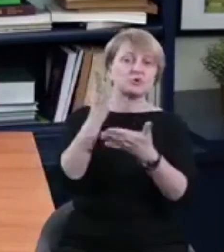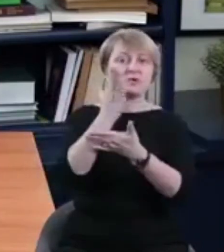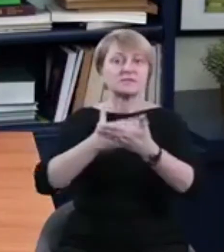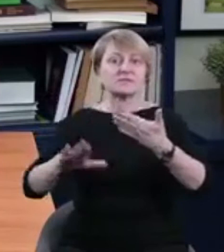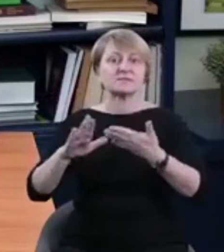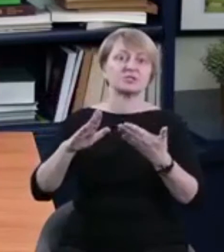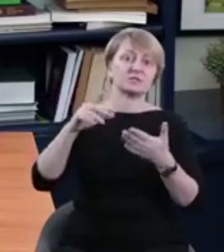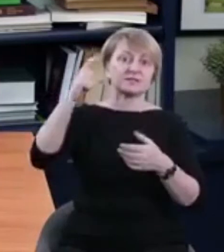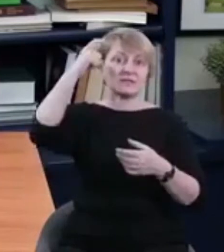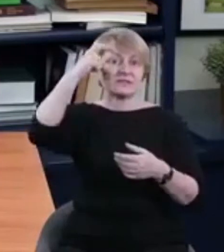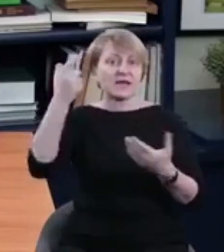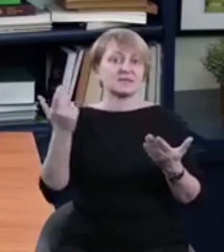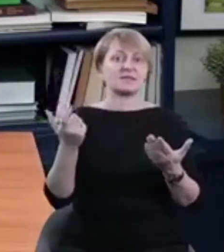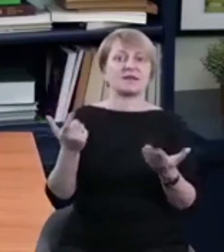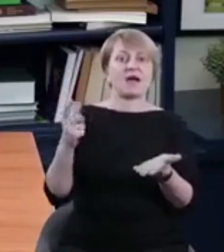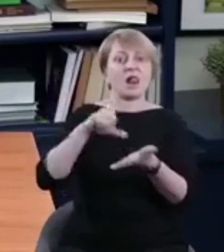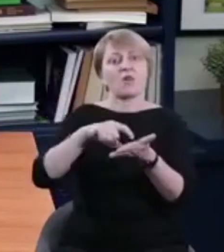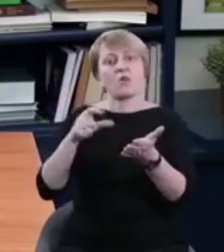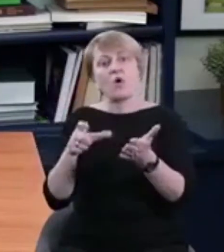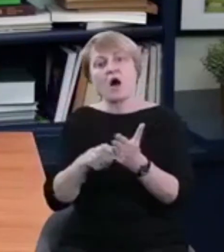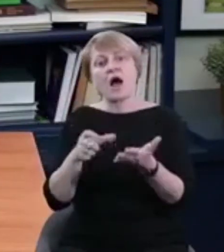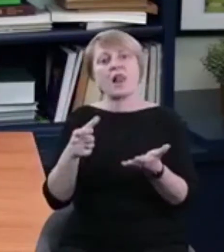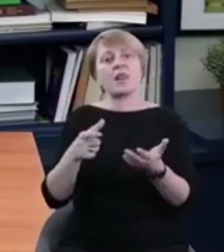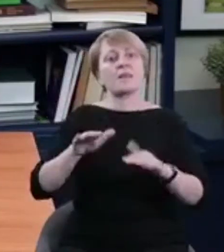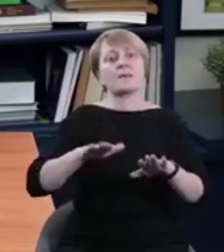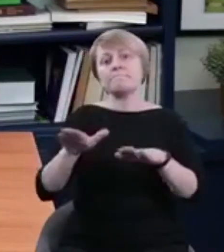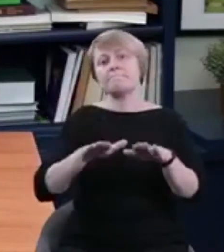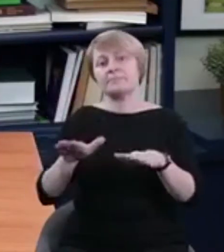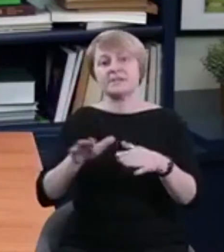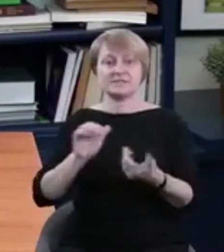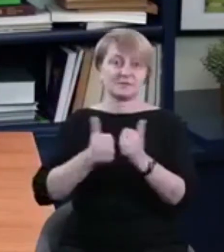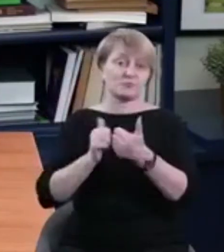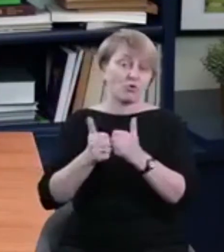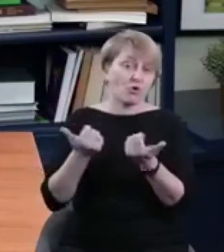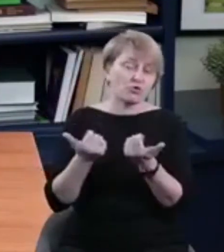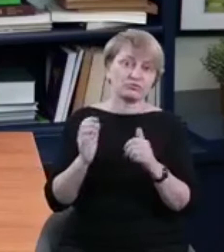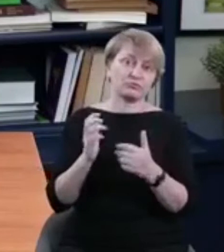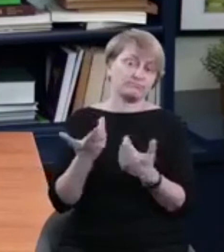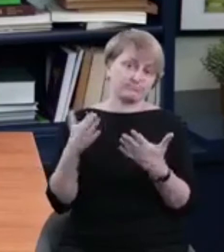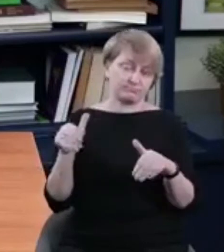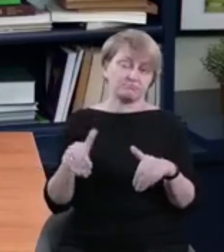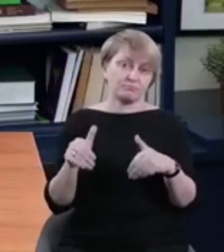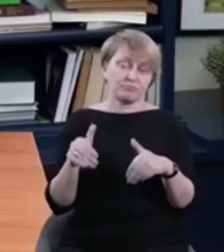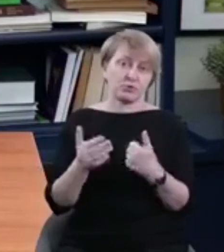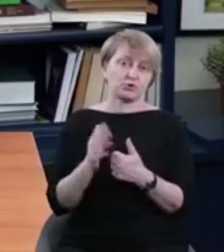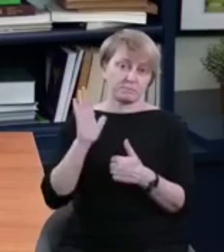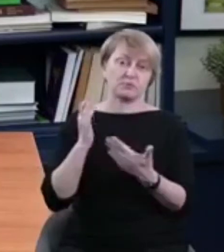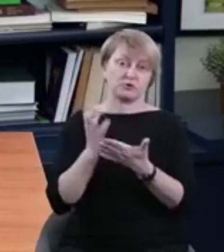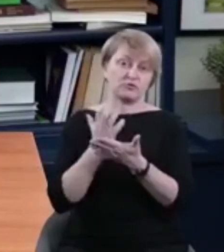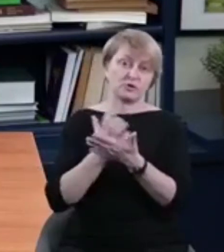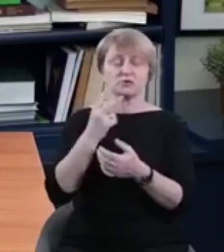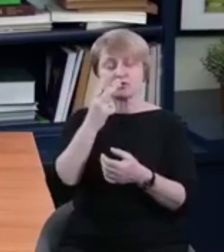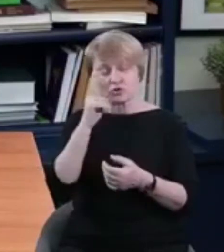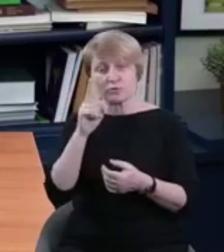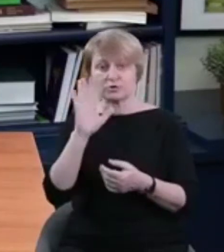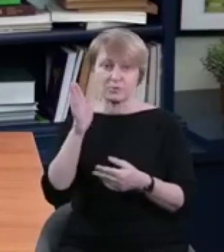kto wie może jakieś lokalne miejsca sportu więc to pod tym kątem oczywiście zobaczymy jak się to